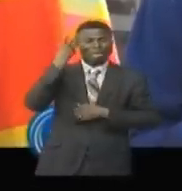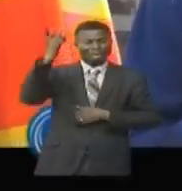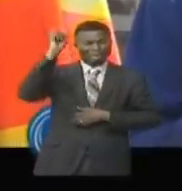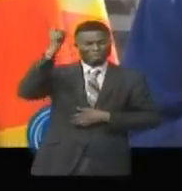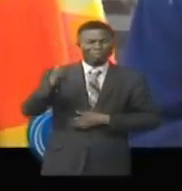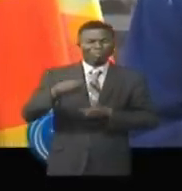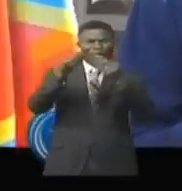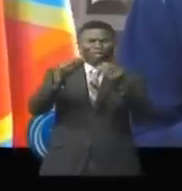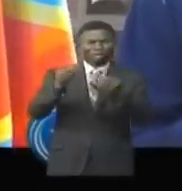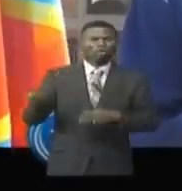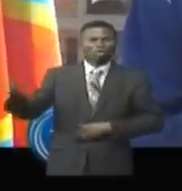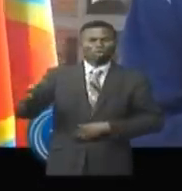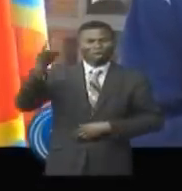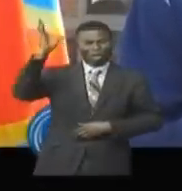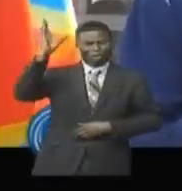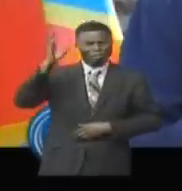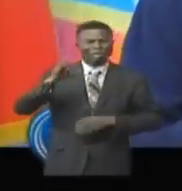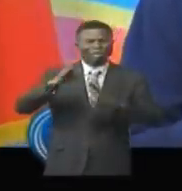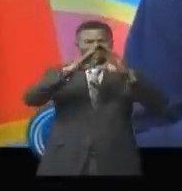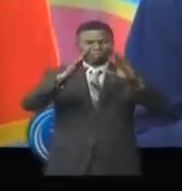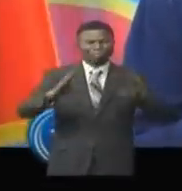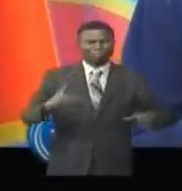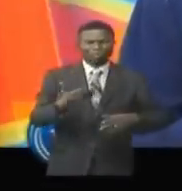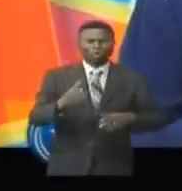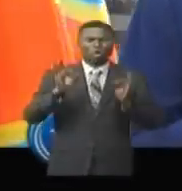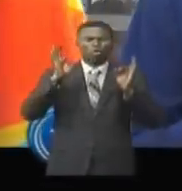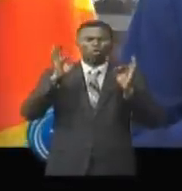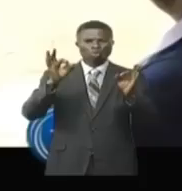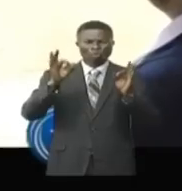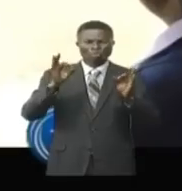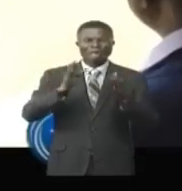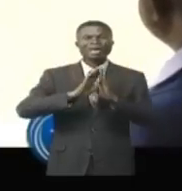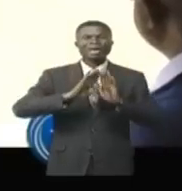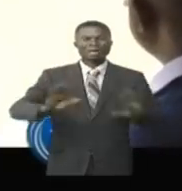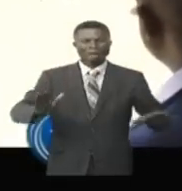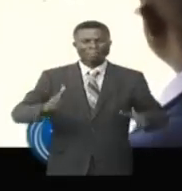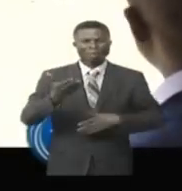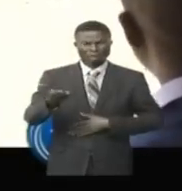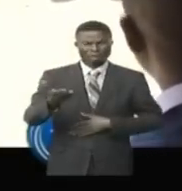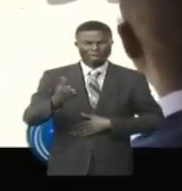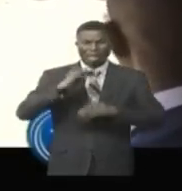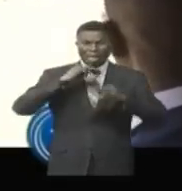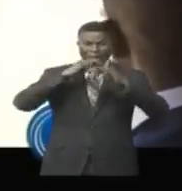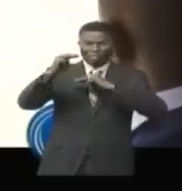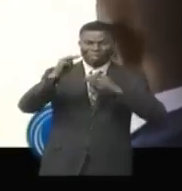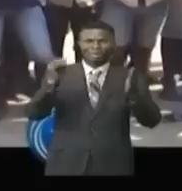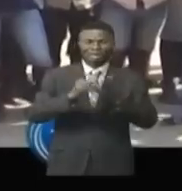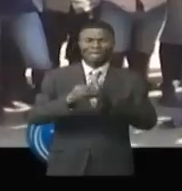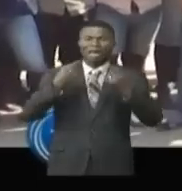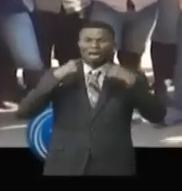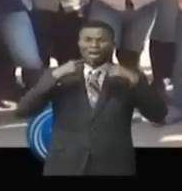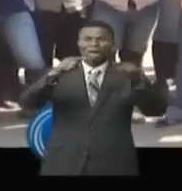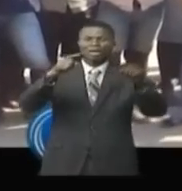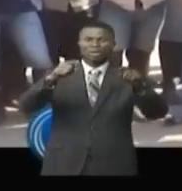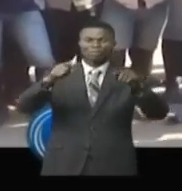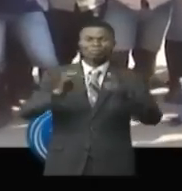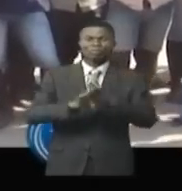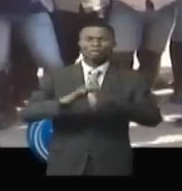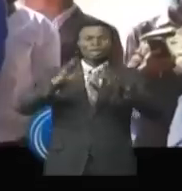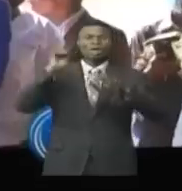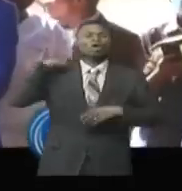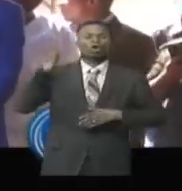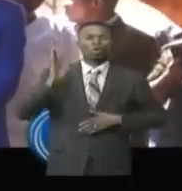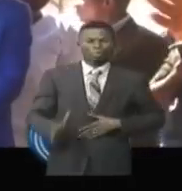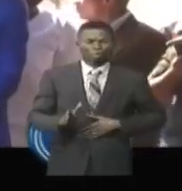nos entités rurales des infrastructures modernes et viables. Et notre message a été adressé aux prisonniers. Dotés